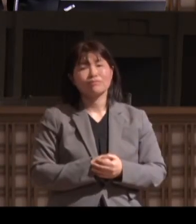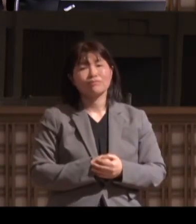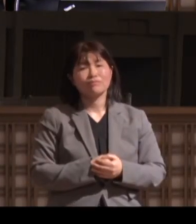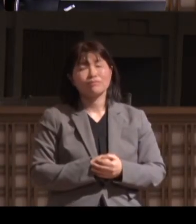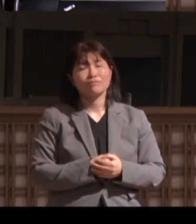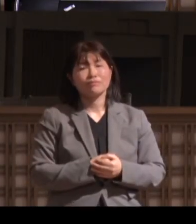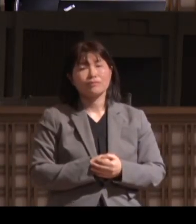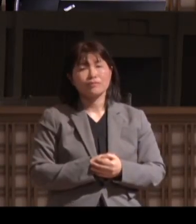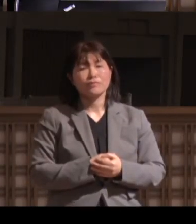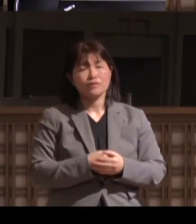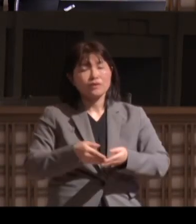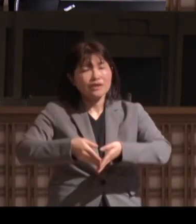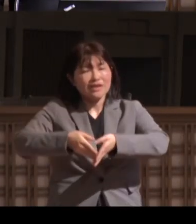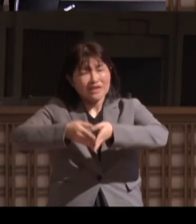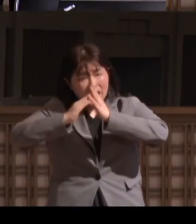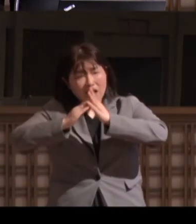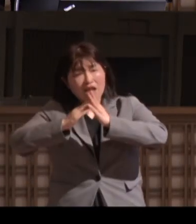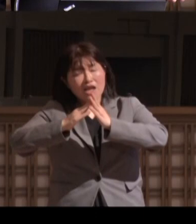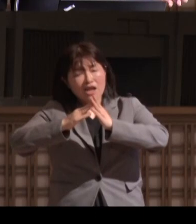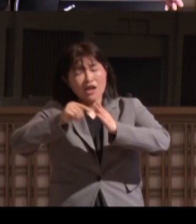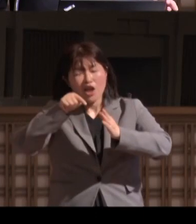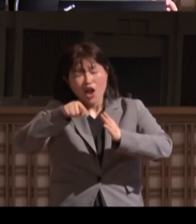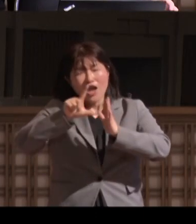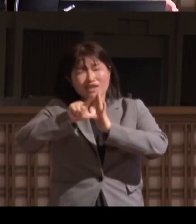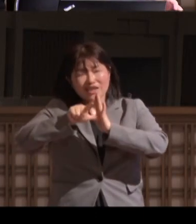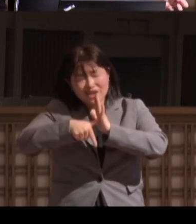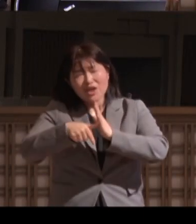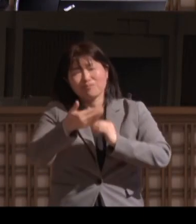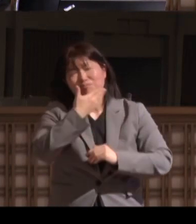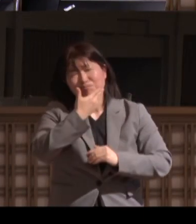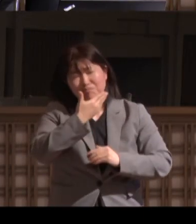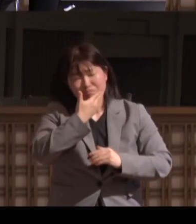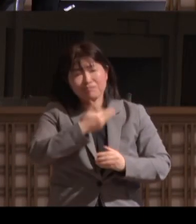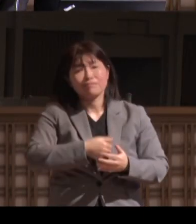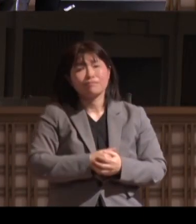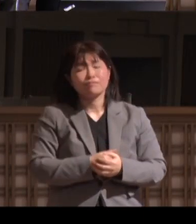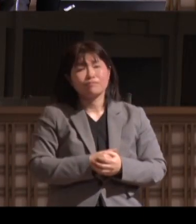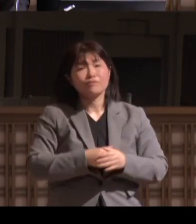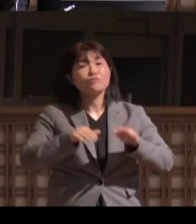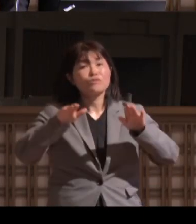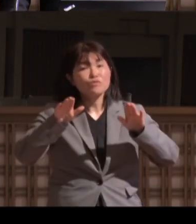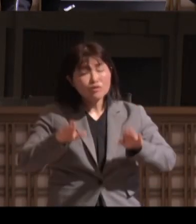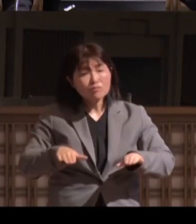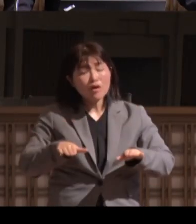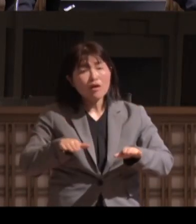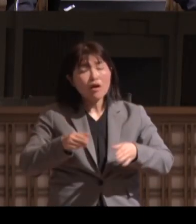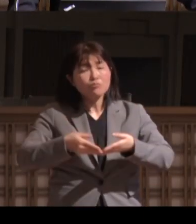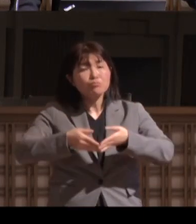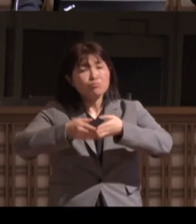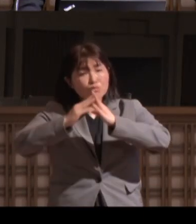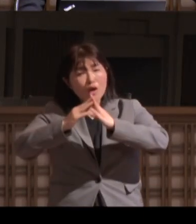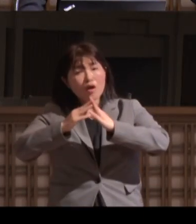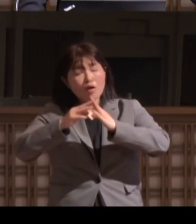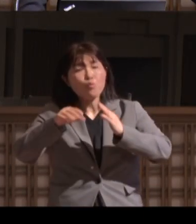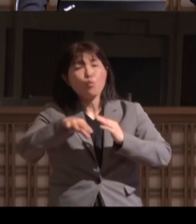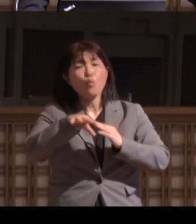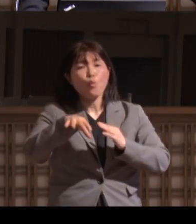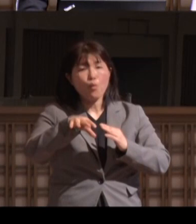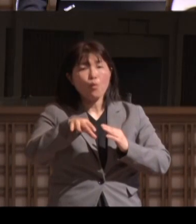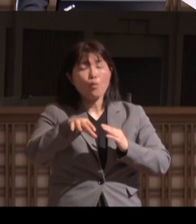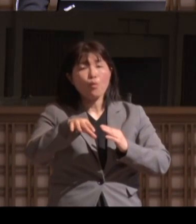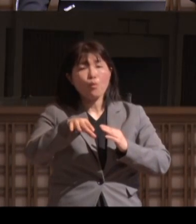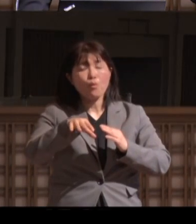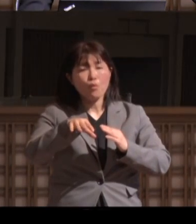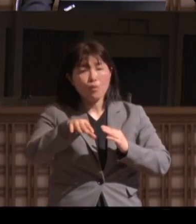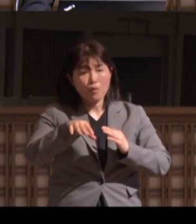え立ち上げる時が結構ポイントでおそらく今ま立ち上がってるところというのはま